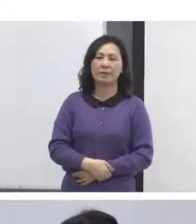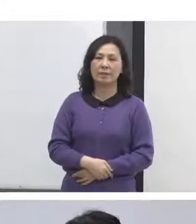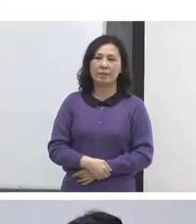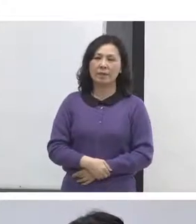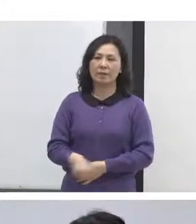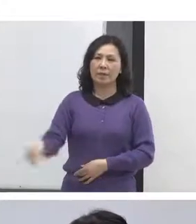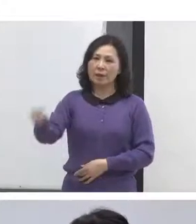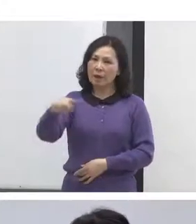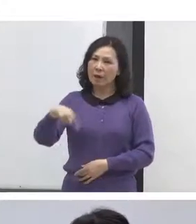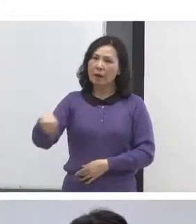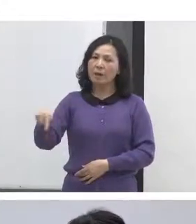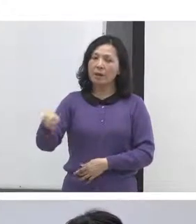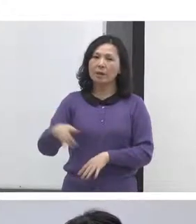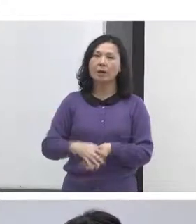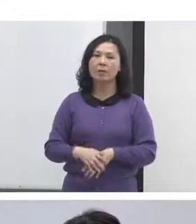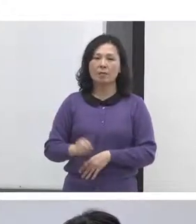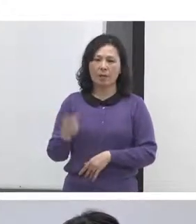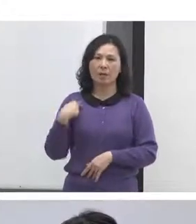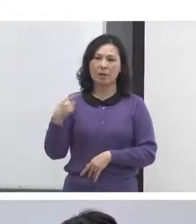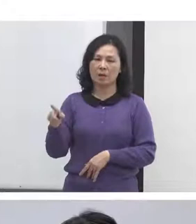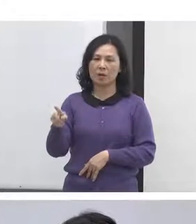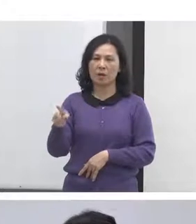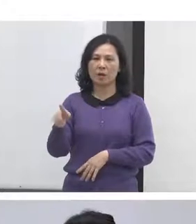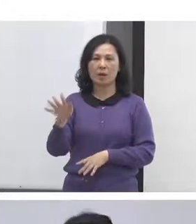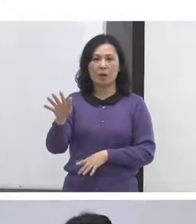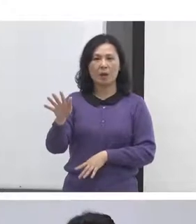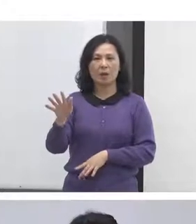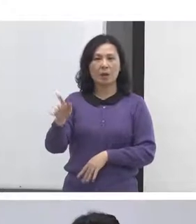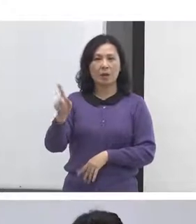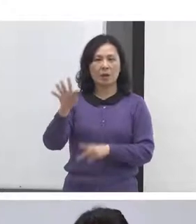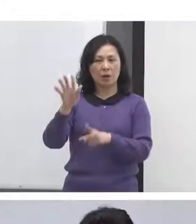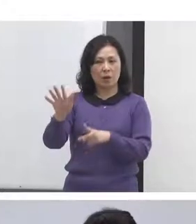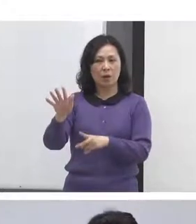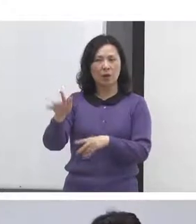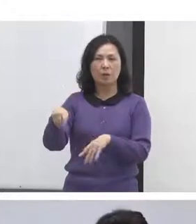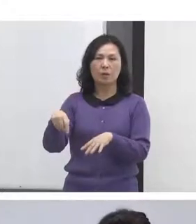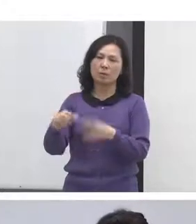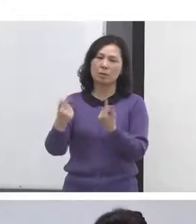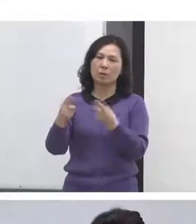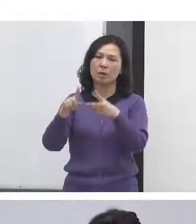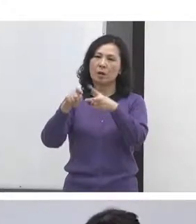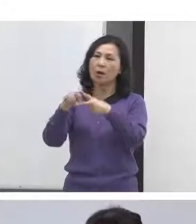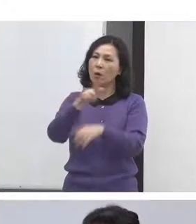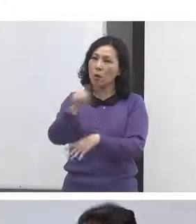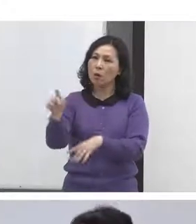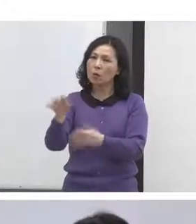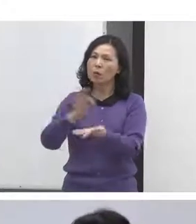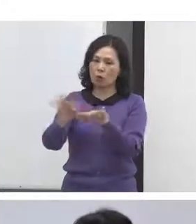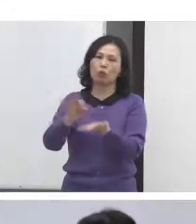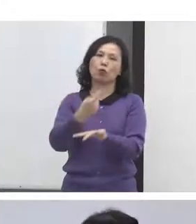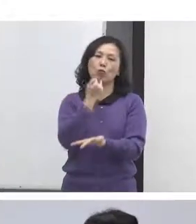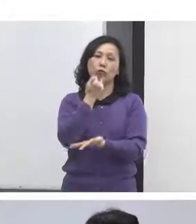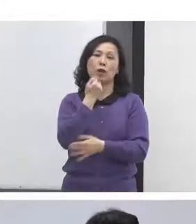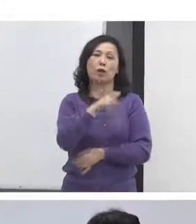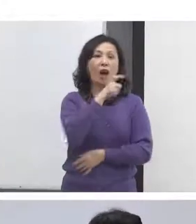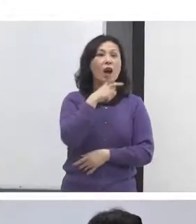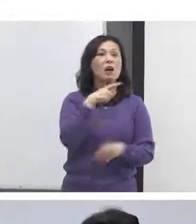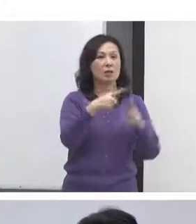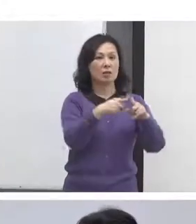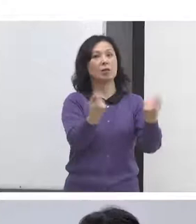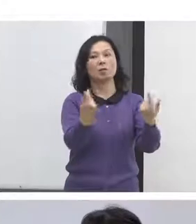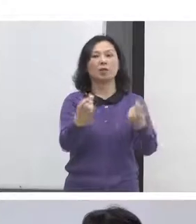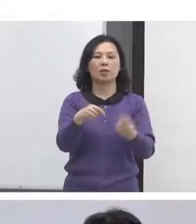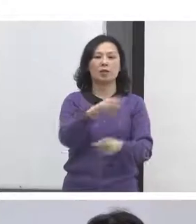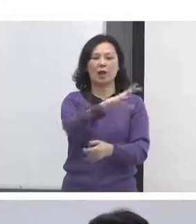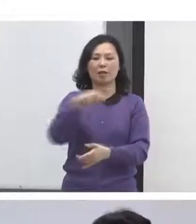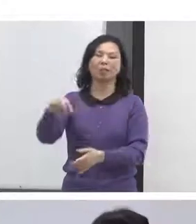派，他们还蛮 pragmatist， 就是很实用主义，觉得有工具就用 Slack， 就算是私人的我们也可以用哈。他们没有说一定要自由软体的